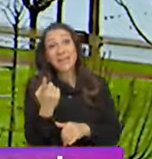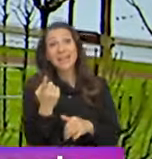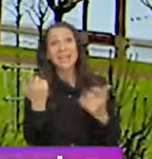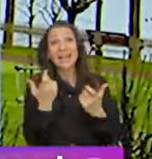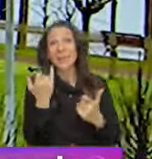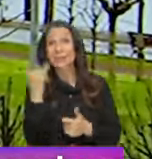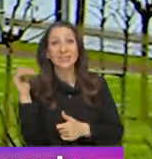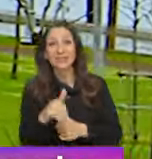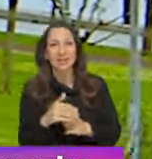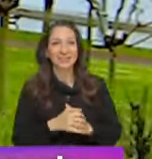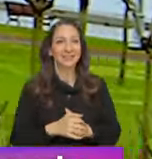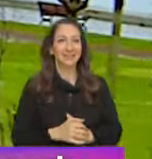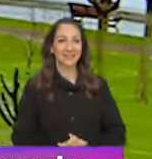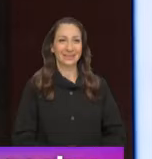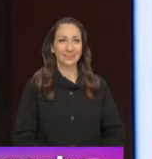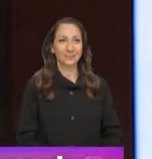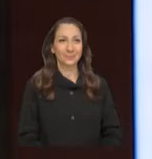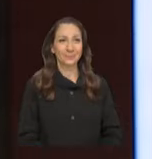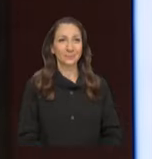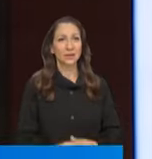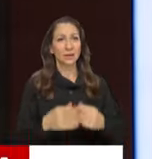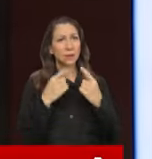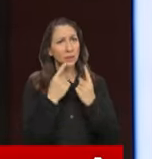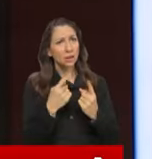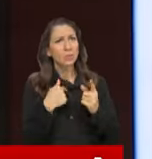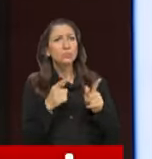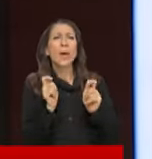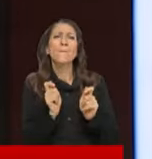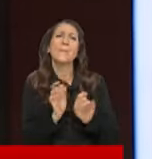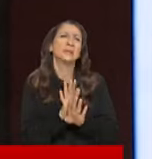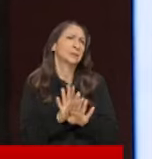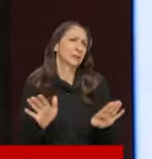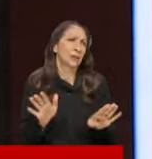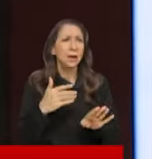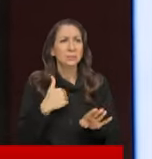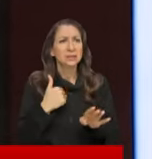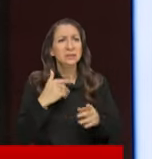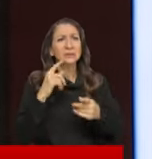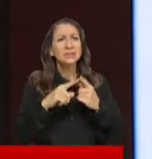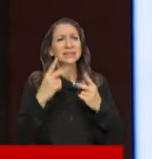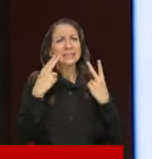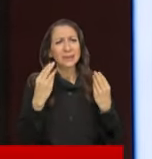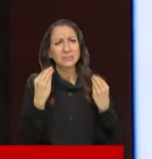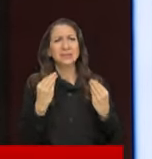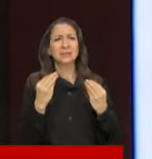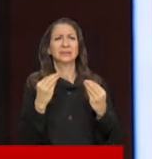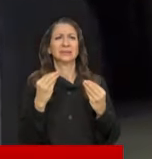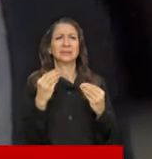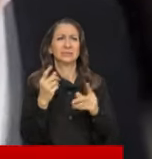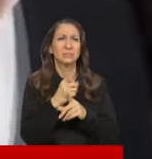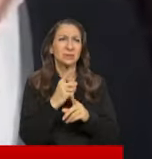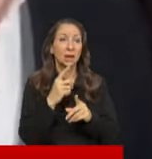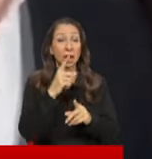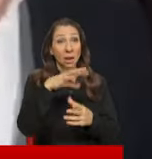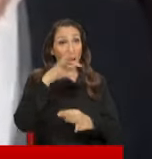nereden misafirimiz dedik ki yani bu bizim kaldırabileceği şey değil biz Siyasette temizliği şeffaflığı savunan bir partiyiz